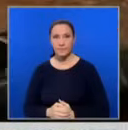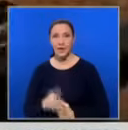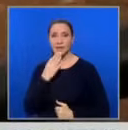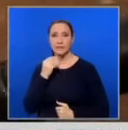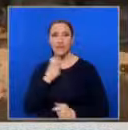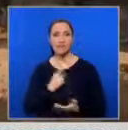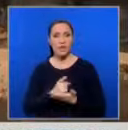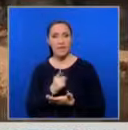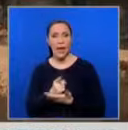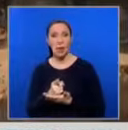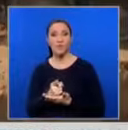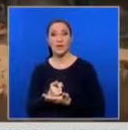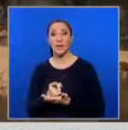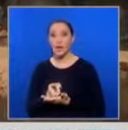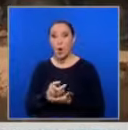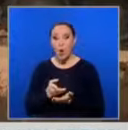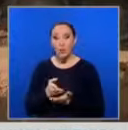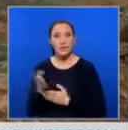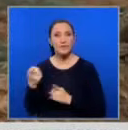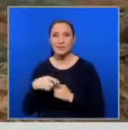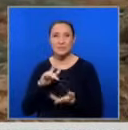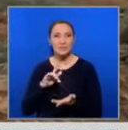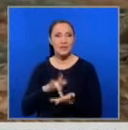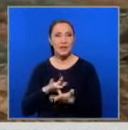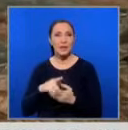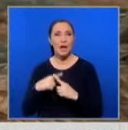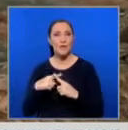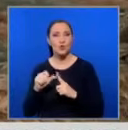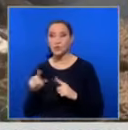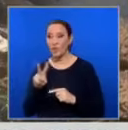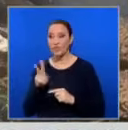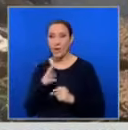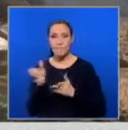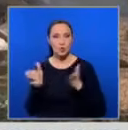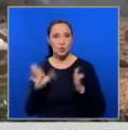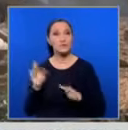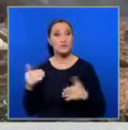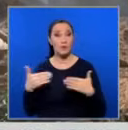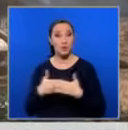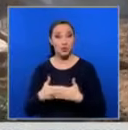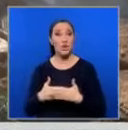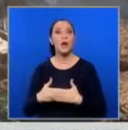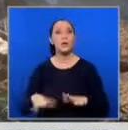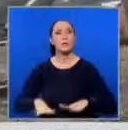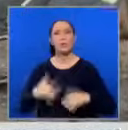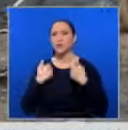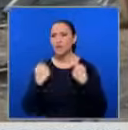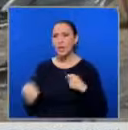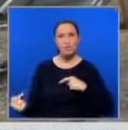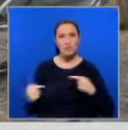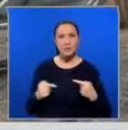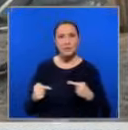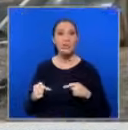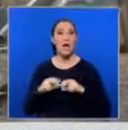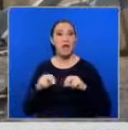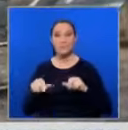Израелски танкове си проправиха път до центъра на Хан Юнис от две посоки. Цяла нощ в града се водеха тежки сражения, а земята се